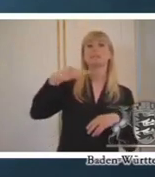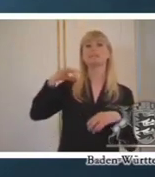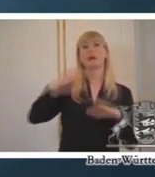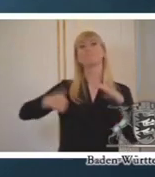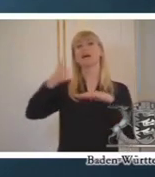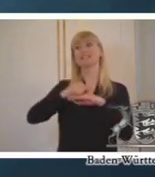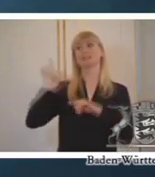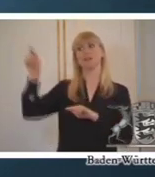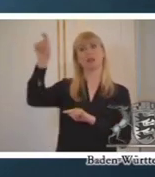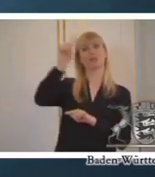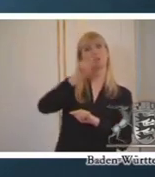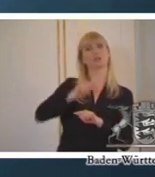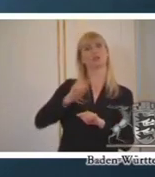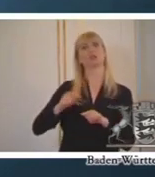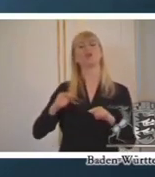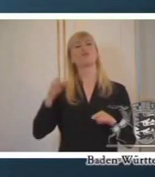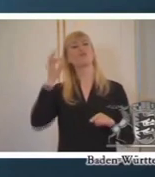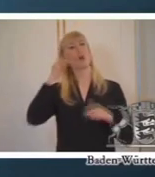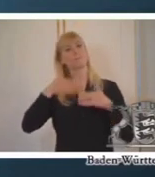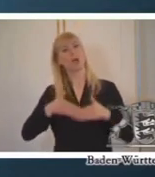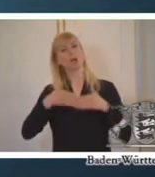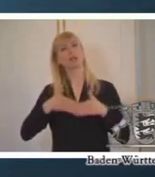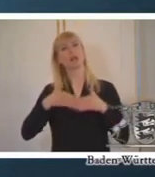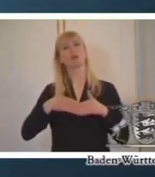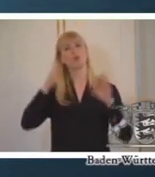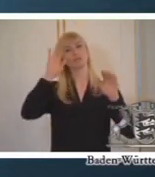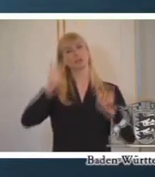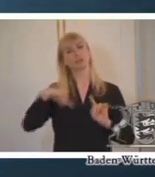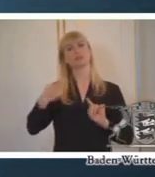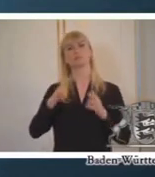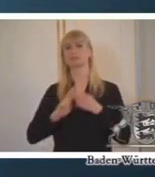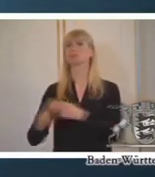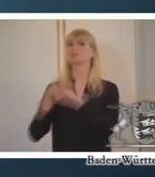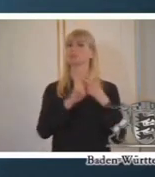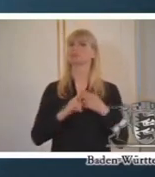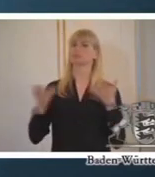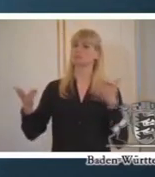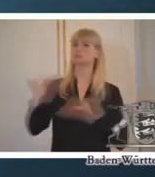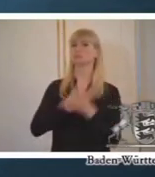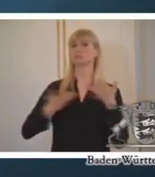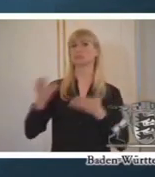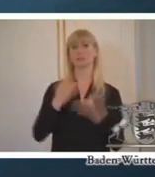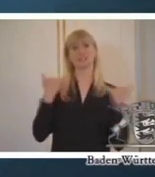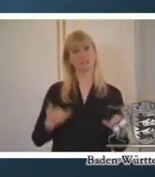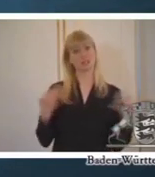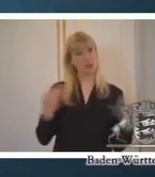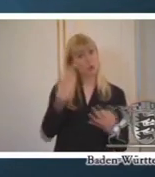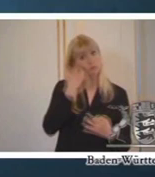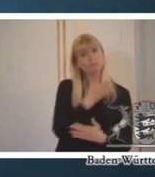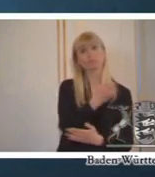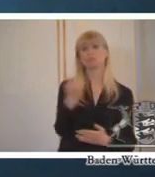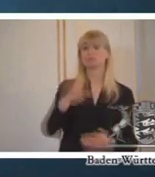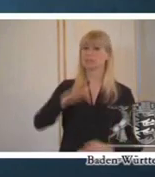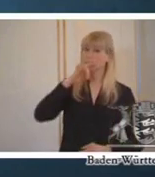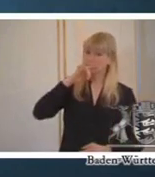damit das geht, damit darüber beraten werden kann, brauchen wir jetzt Geduld, Besonnen und Entschlossenheit. Ostern und auch die nächsten